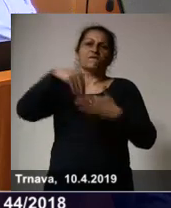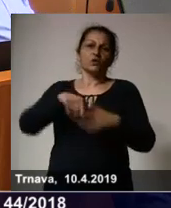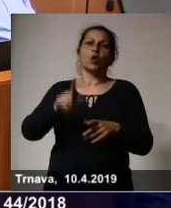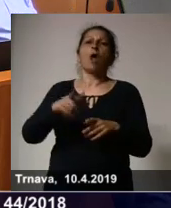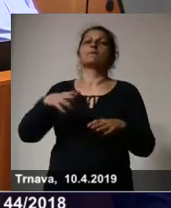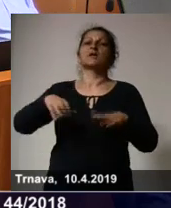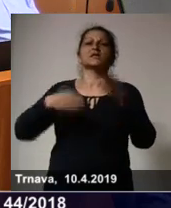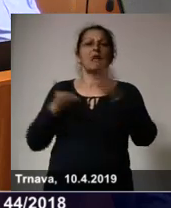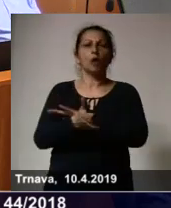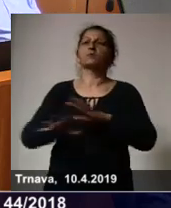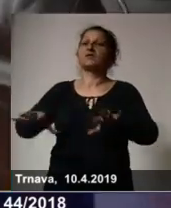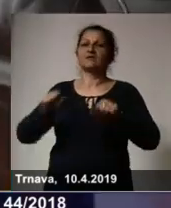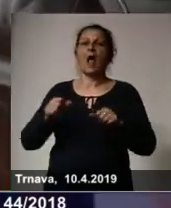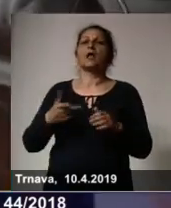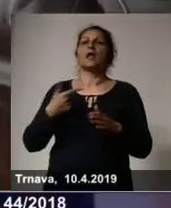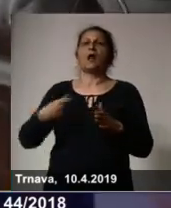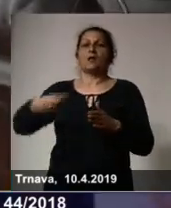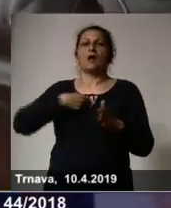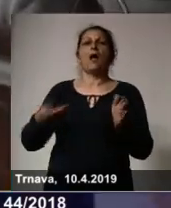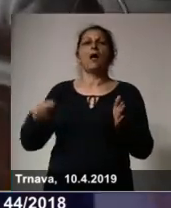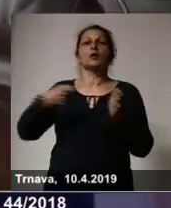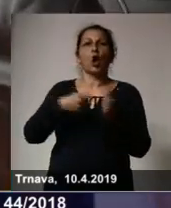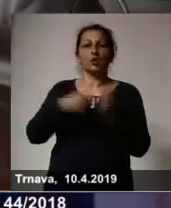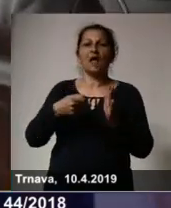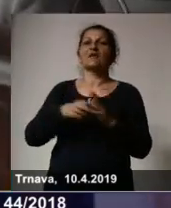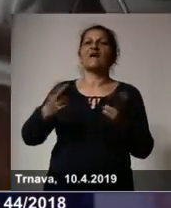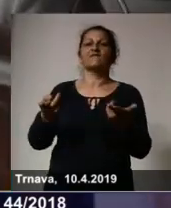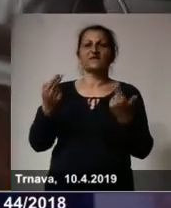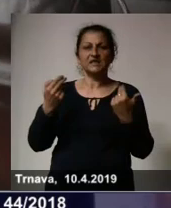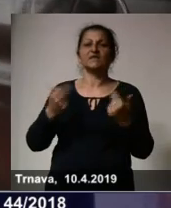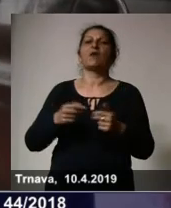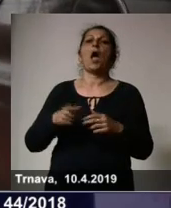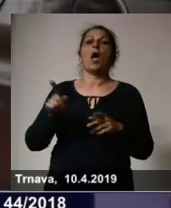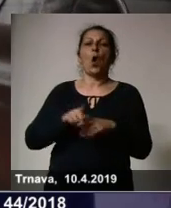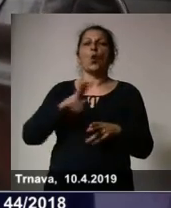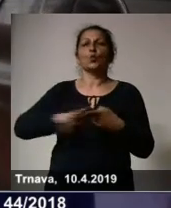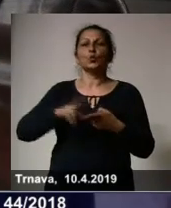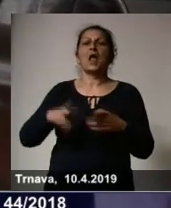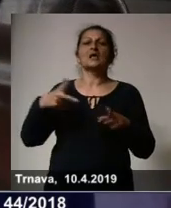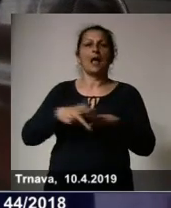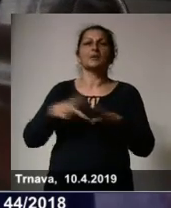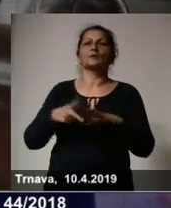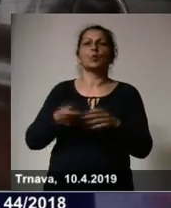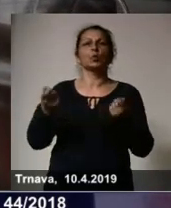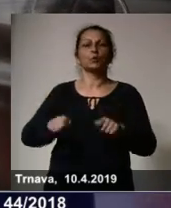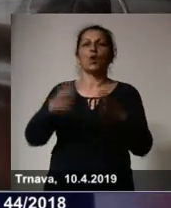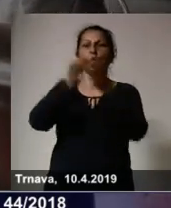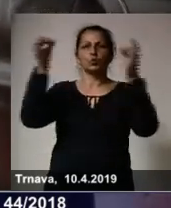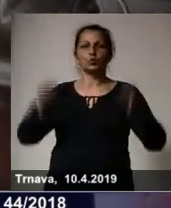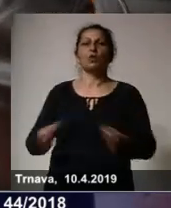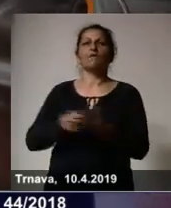schváluje pridelenie dotácií v rámci všetkých troch výziev a ukladá úradu zabezpečiť uzatvorenie zmluv o poskytnutie